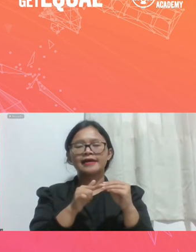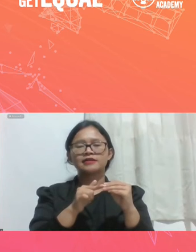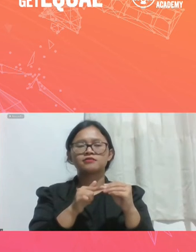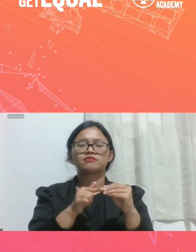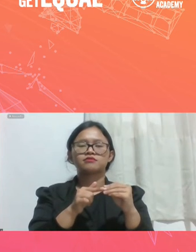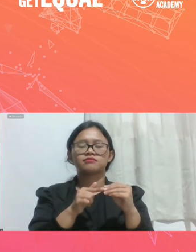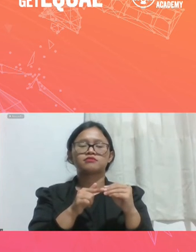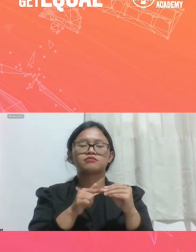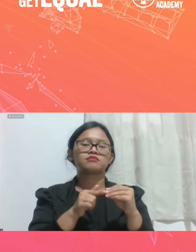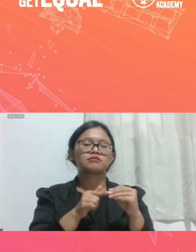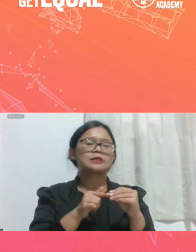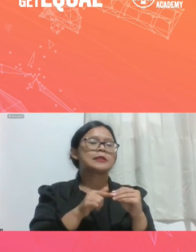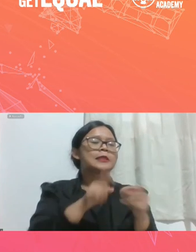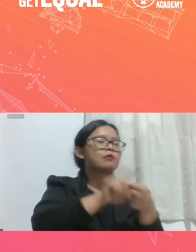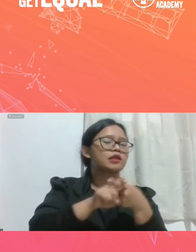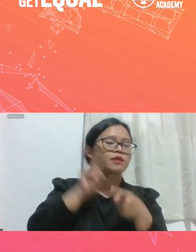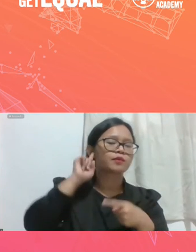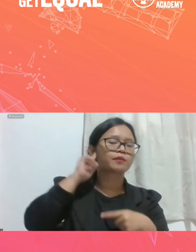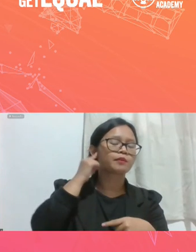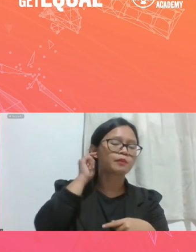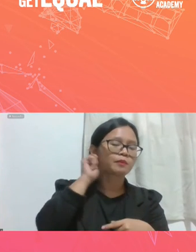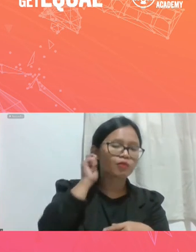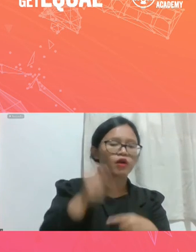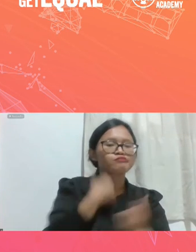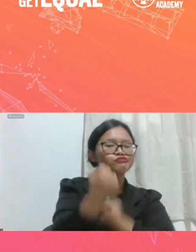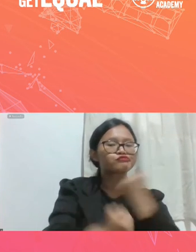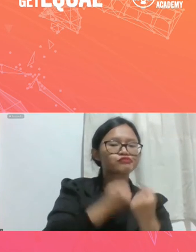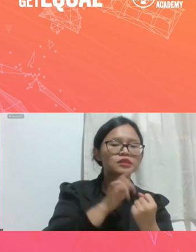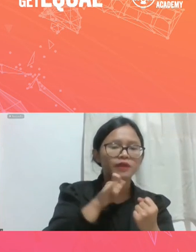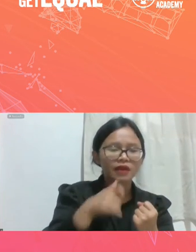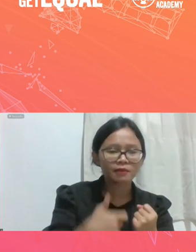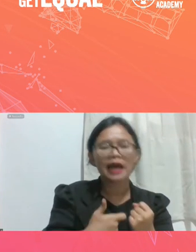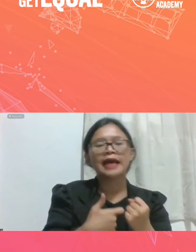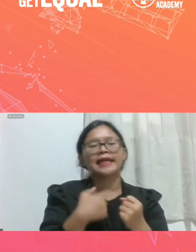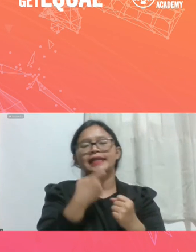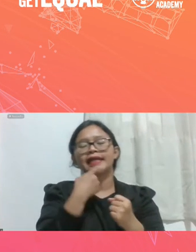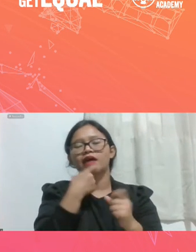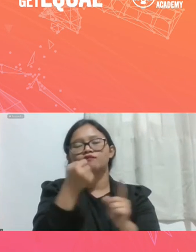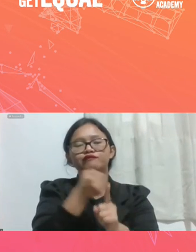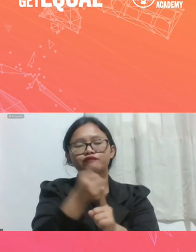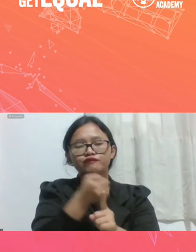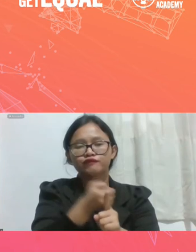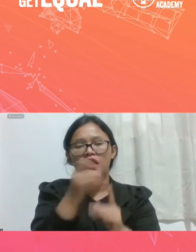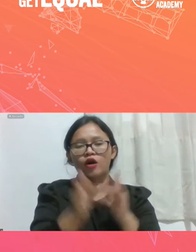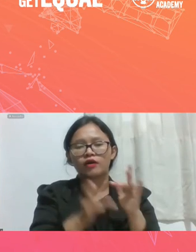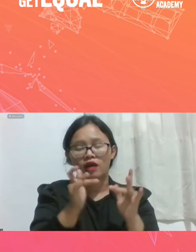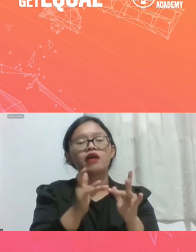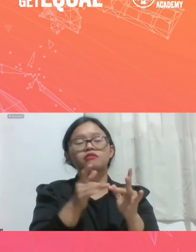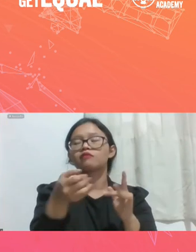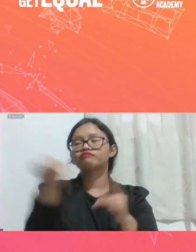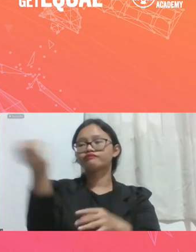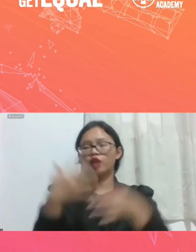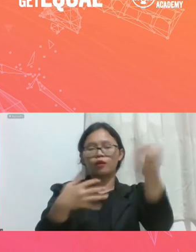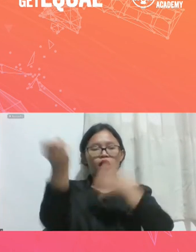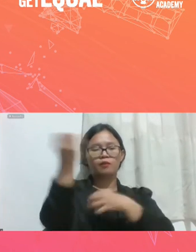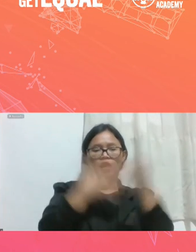dilakukan oleh kaum perempuan terkait dengan kekerasan di media online. Nah, waktu itu memang kita juga banyak mendapatkan masukan, dan kita waktu itu